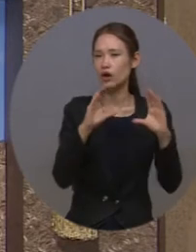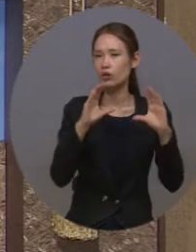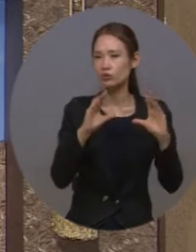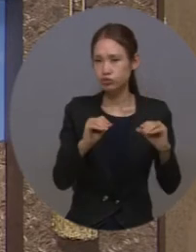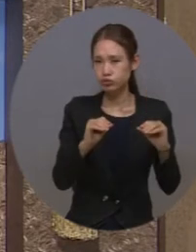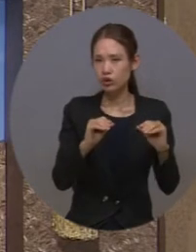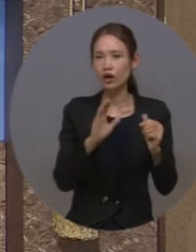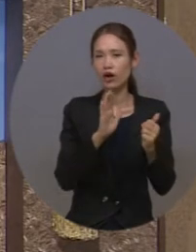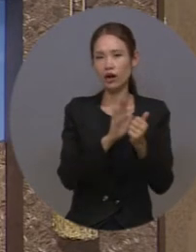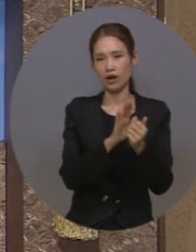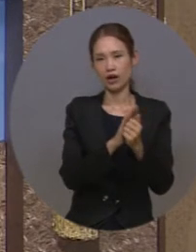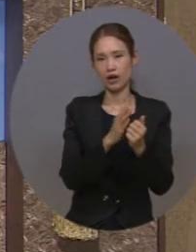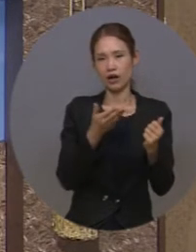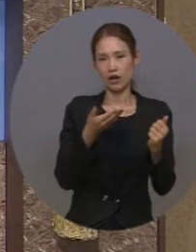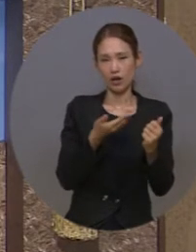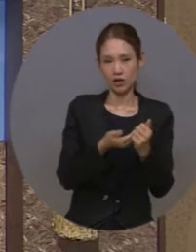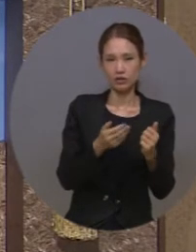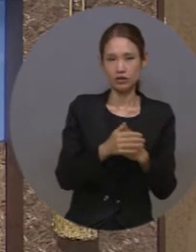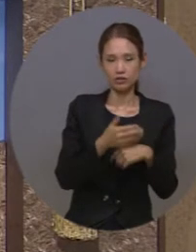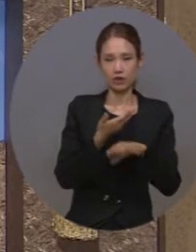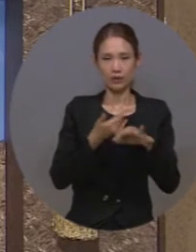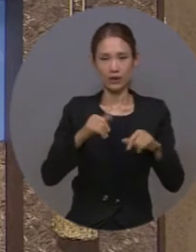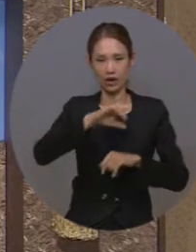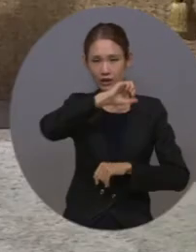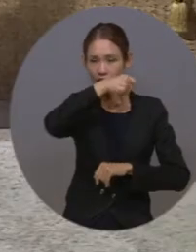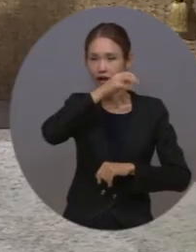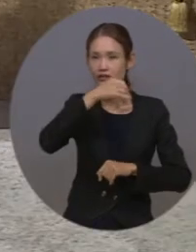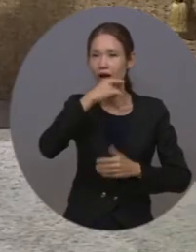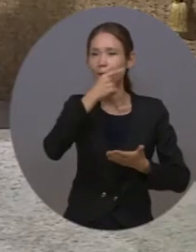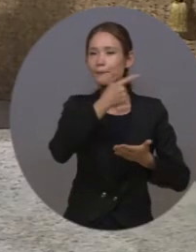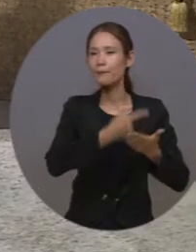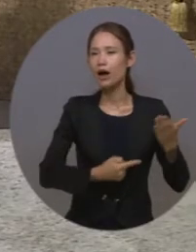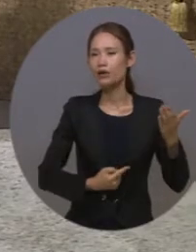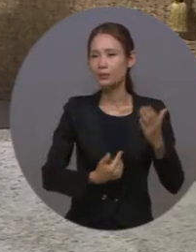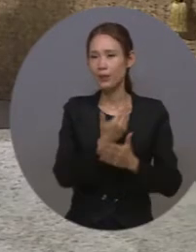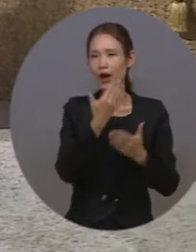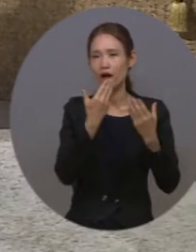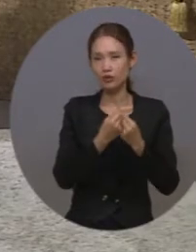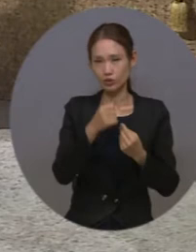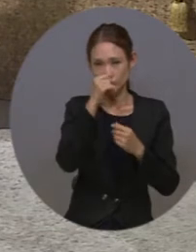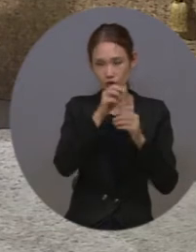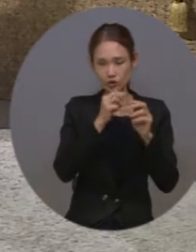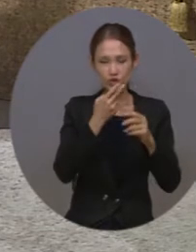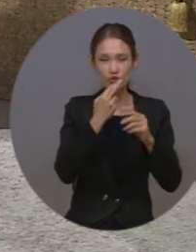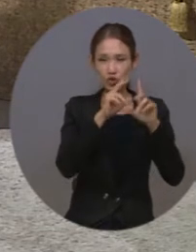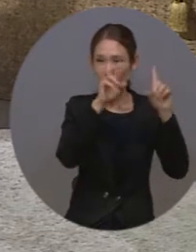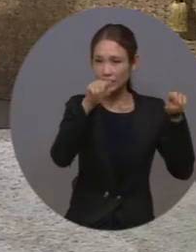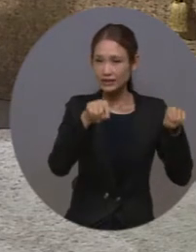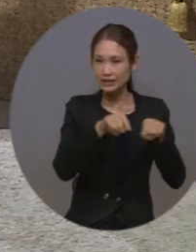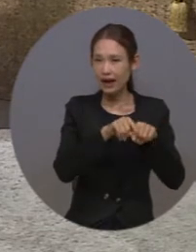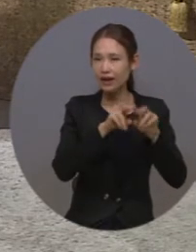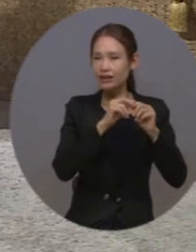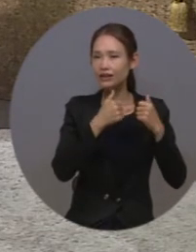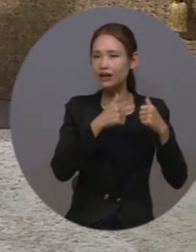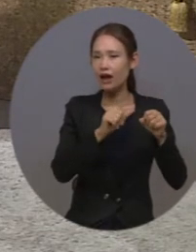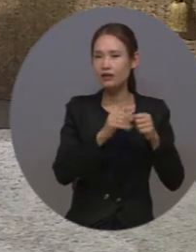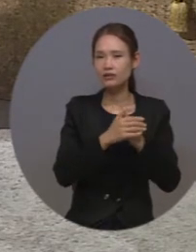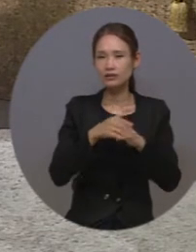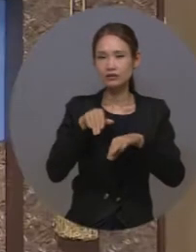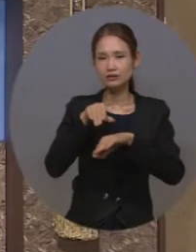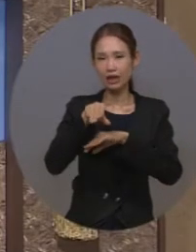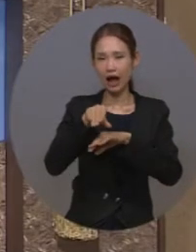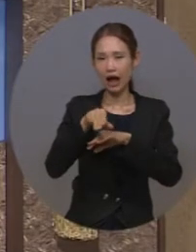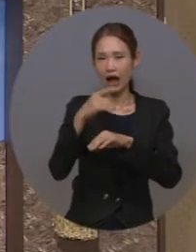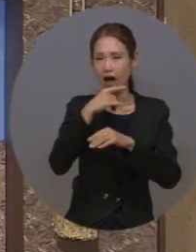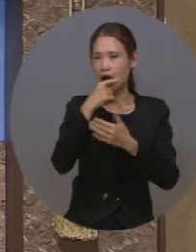남의 재산을 이렇게 손괴를 파손하는 경우가 생길 수 있습니다. 유리창 그쵸. 깨지거나 밑에는 주차장에 차를 뭐 하잖아. 네. 그럴